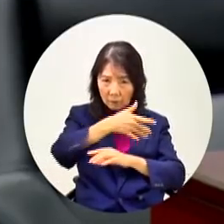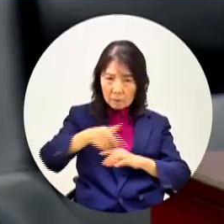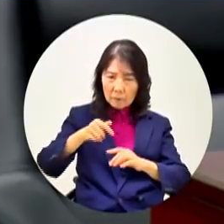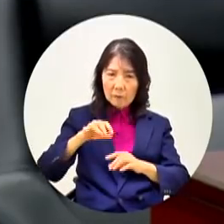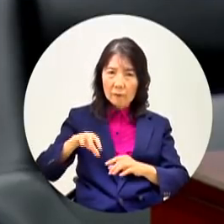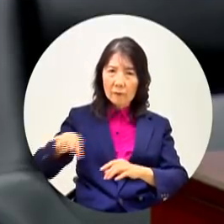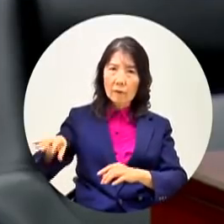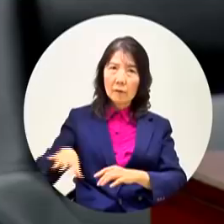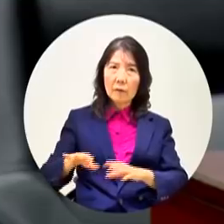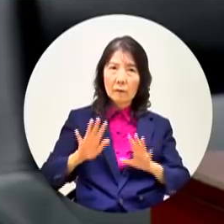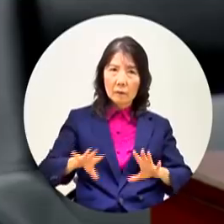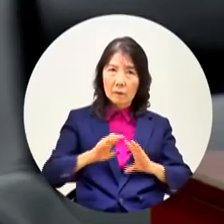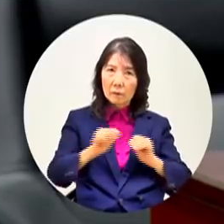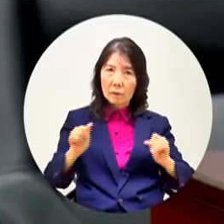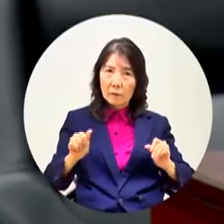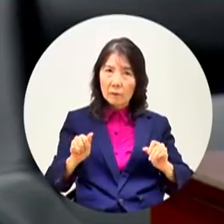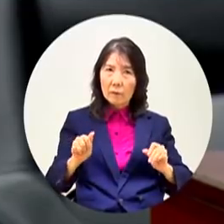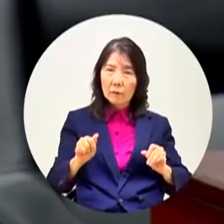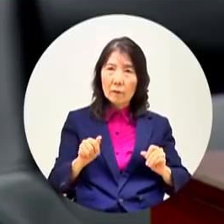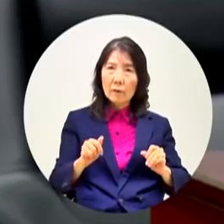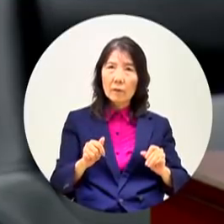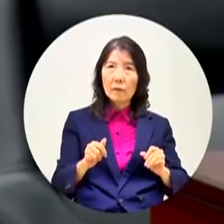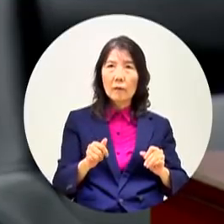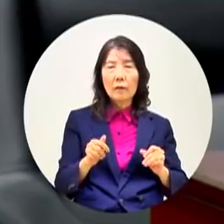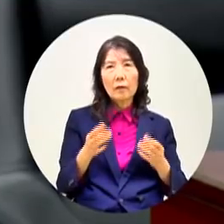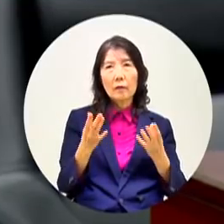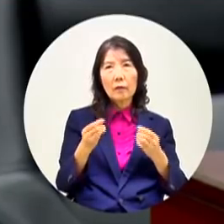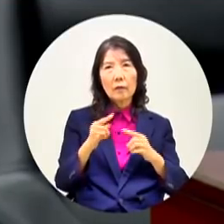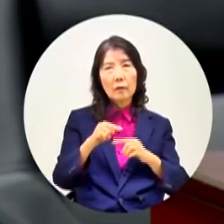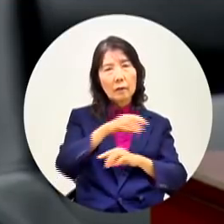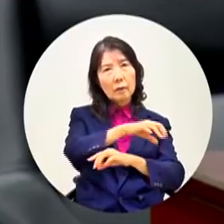即马这些土地是安怎都无人沟，这